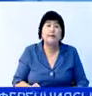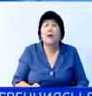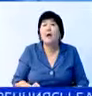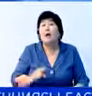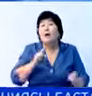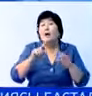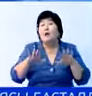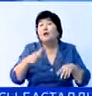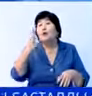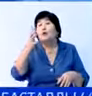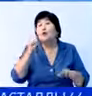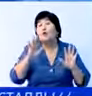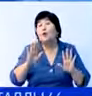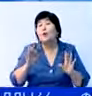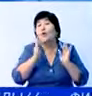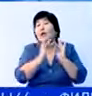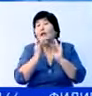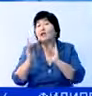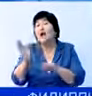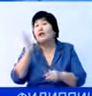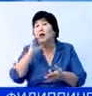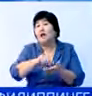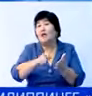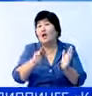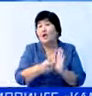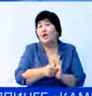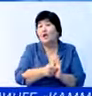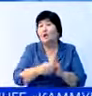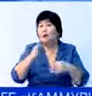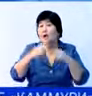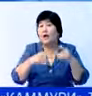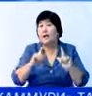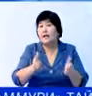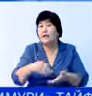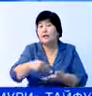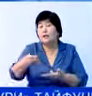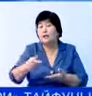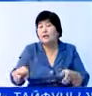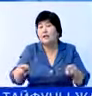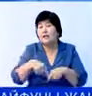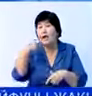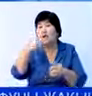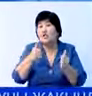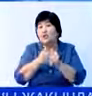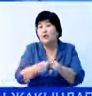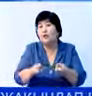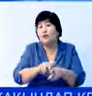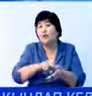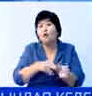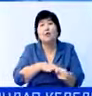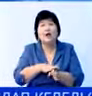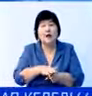Форумда сондай-ақ 400 орындық жатақхана салу туралы келісімге қол қойылды. Мемлекеттік жекешелік әріптестік аясында жүзеге асырылатын